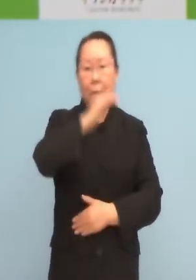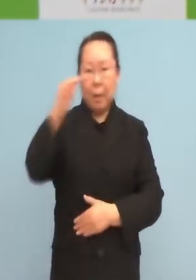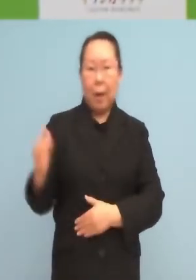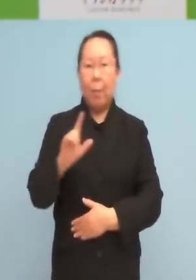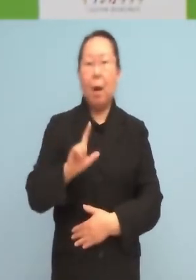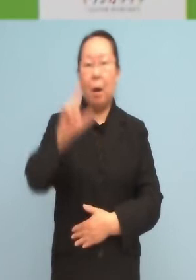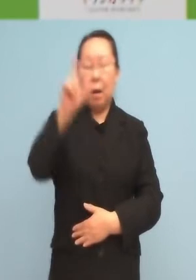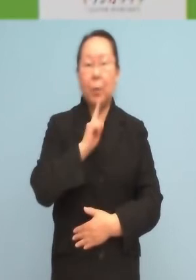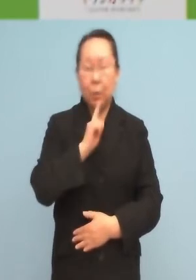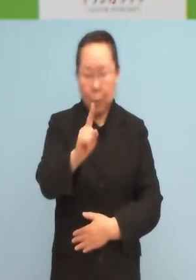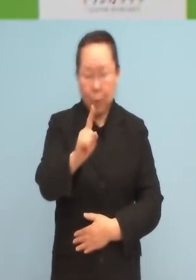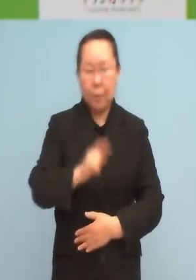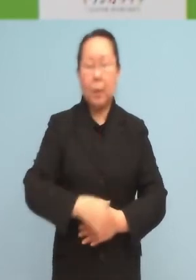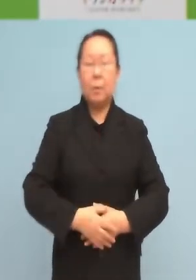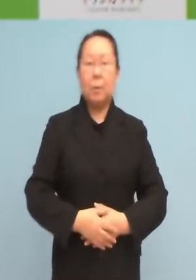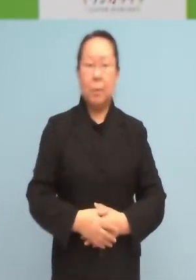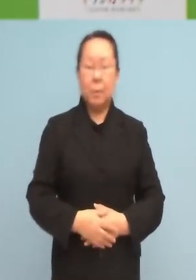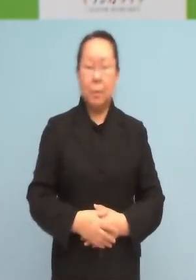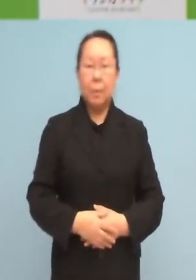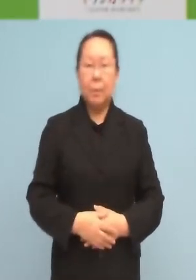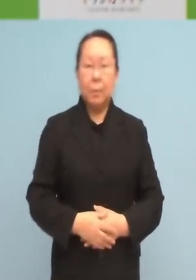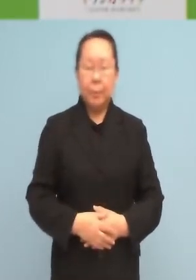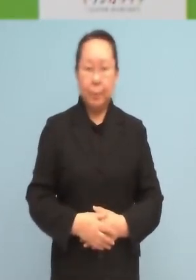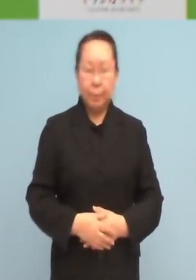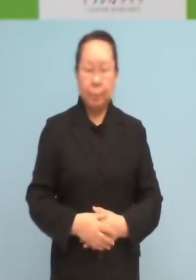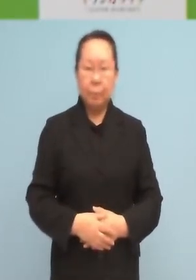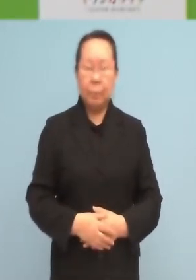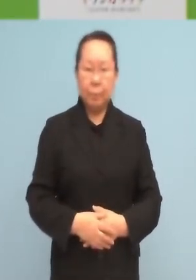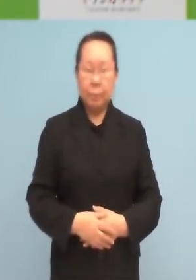HTB の山上と、HTB 山上と申します。 はい、